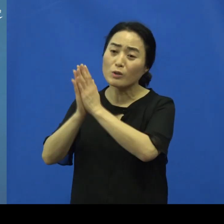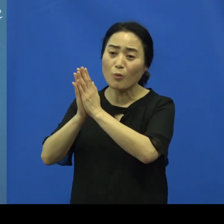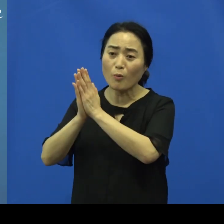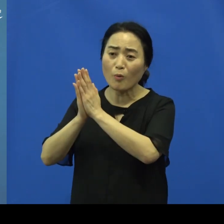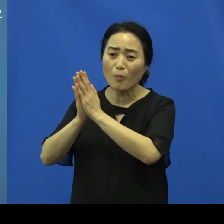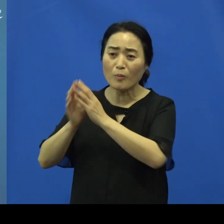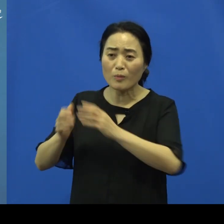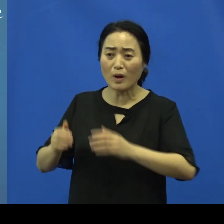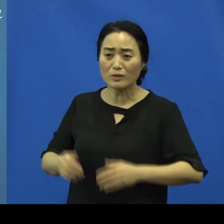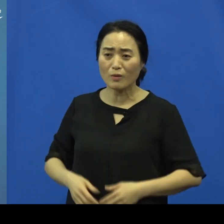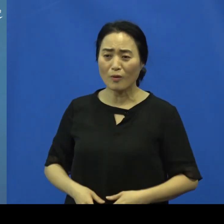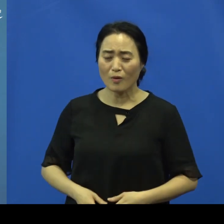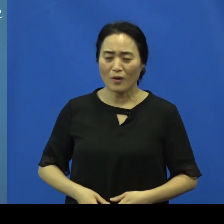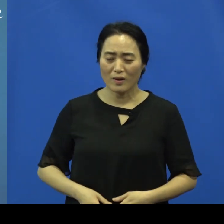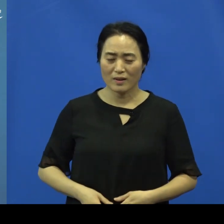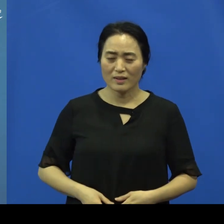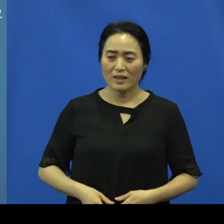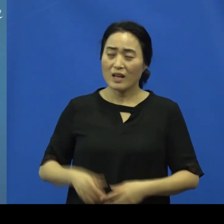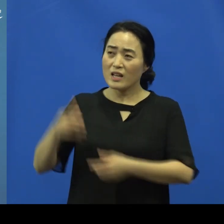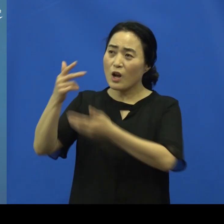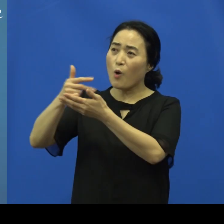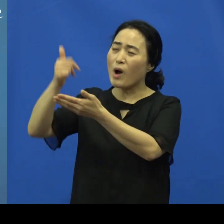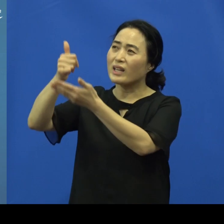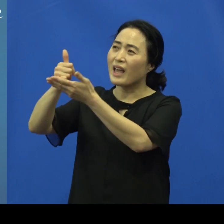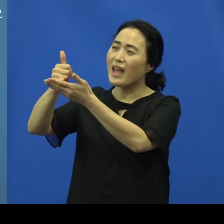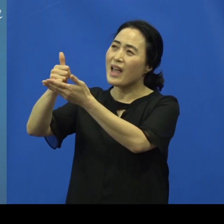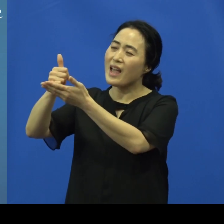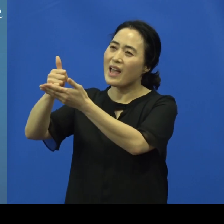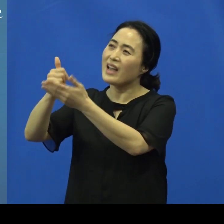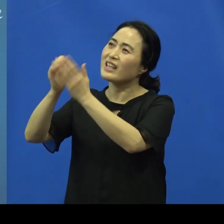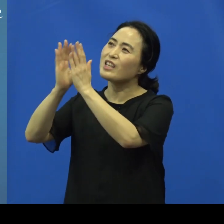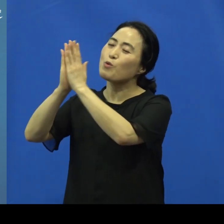그러니까 다른 길이 하나도 없어요. 여호와께 기도하고.